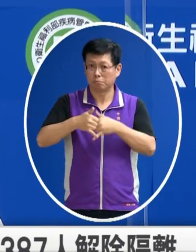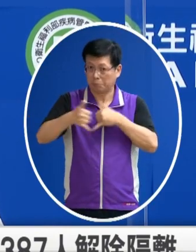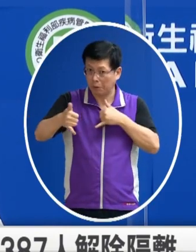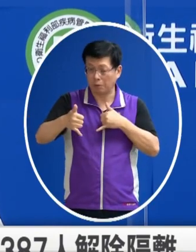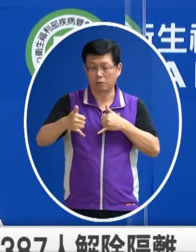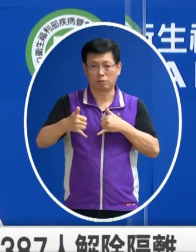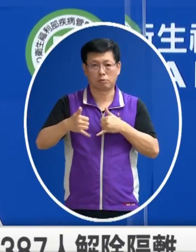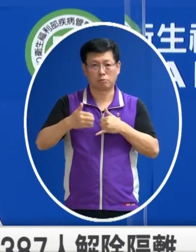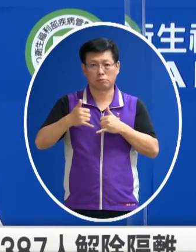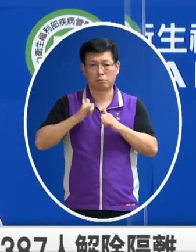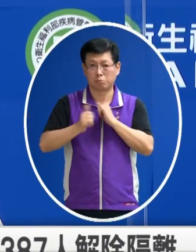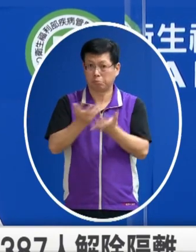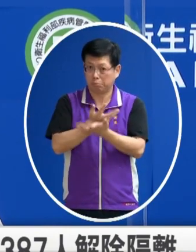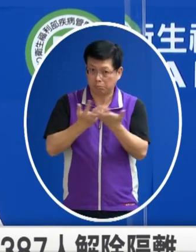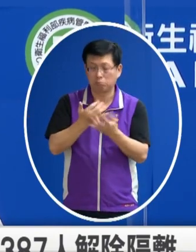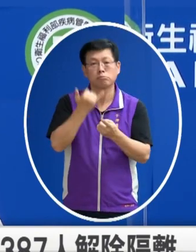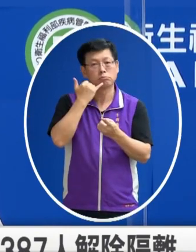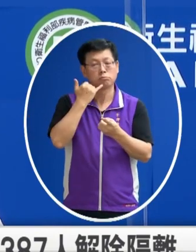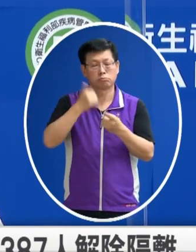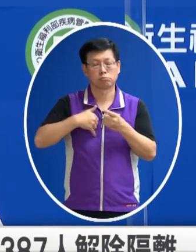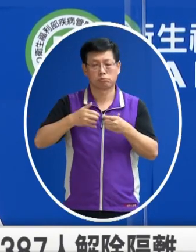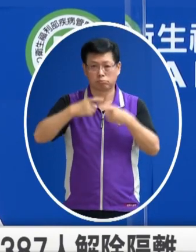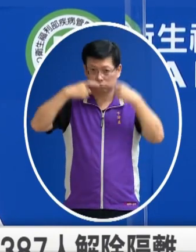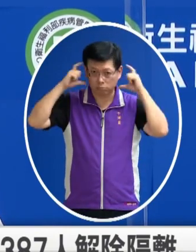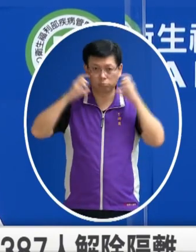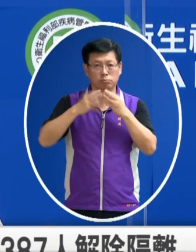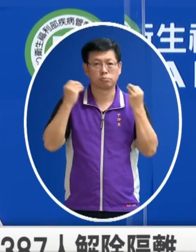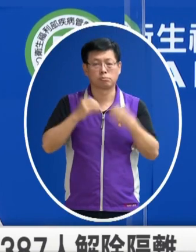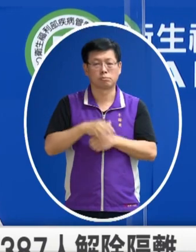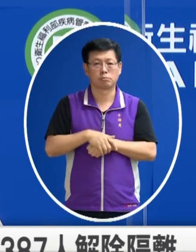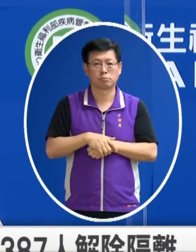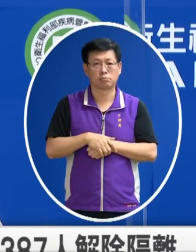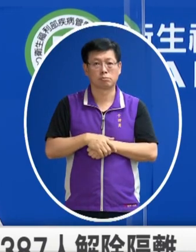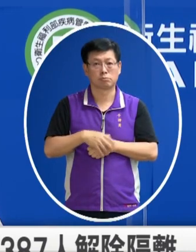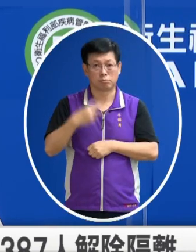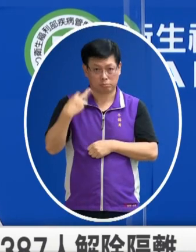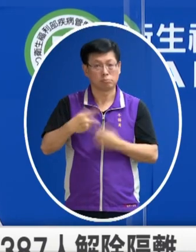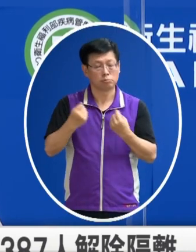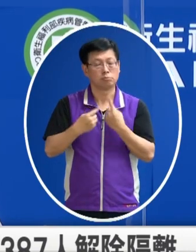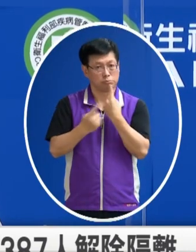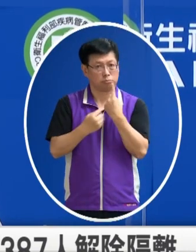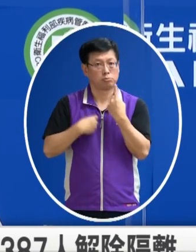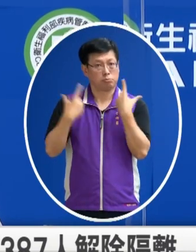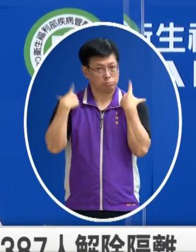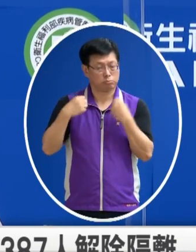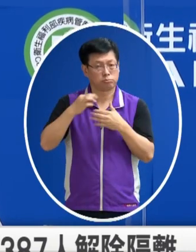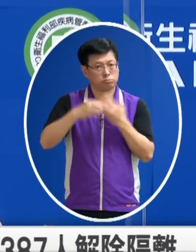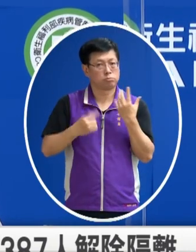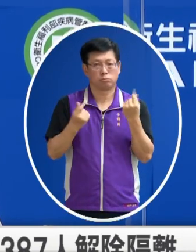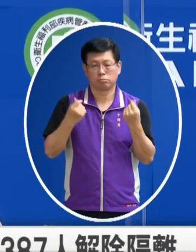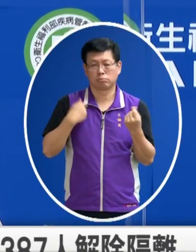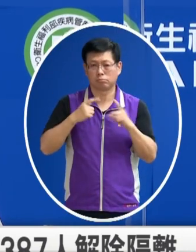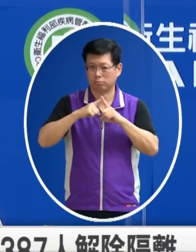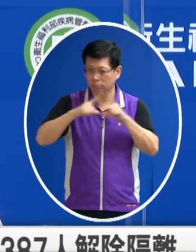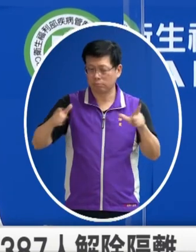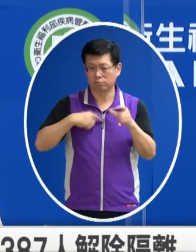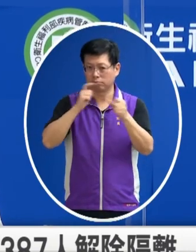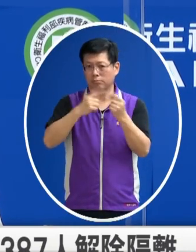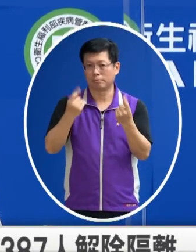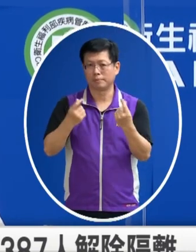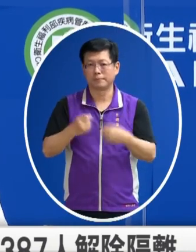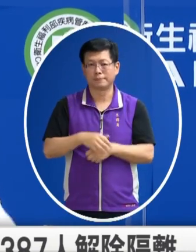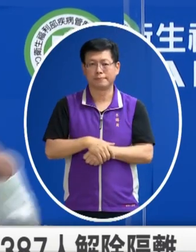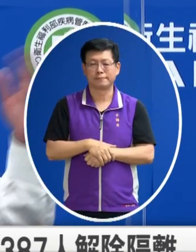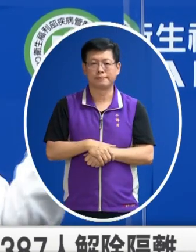社交距离，那就可以不用戴口罩，好那还是照我们的原来哈这样的一个大的方向在进